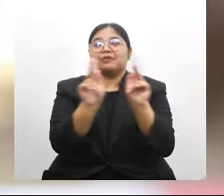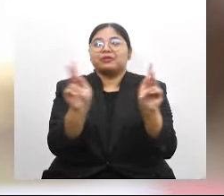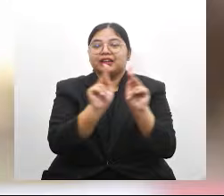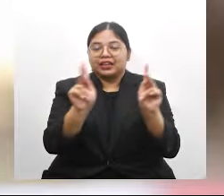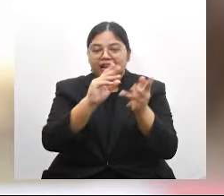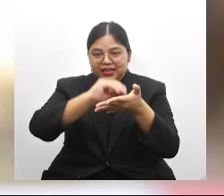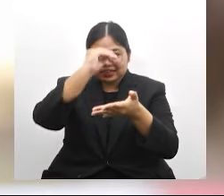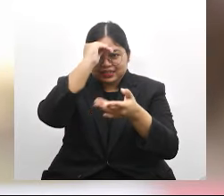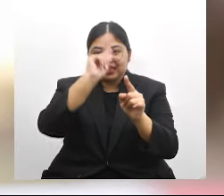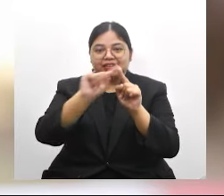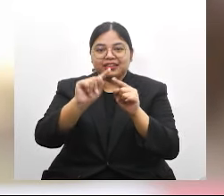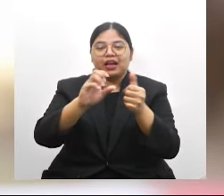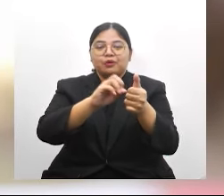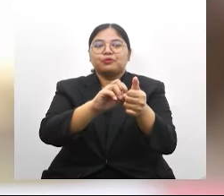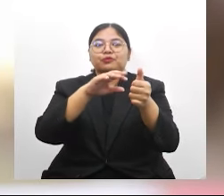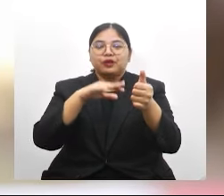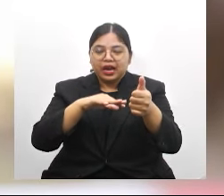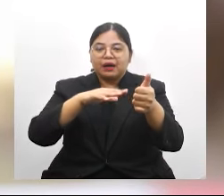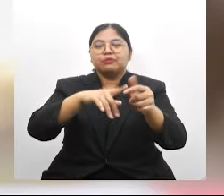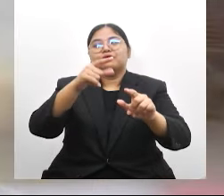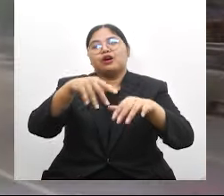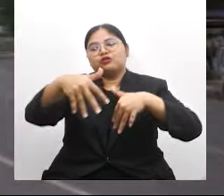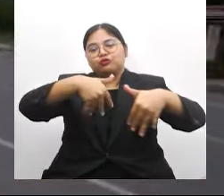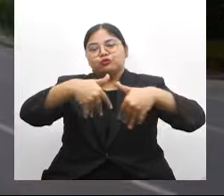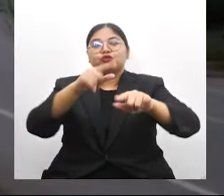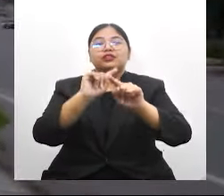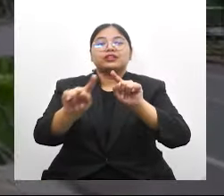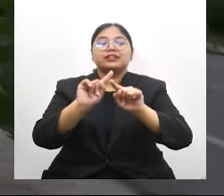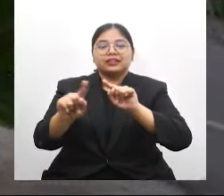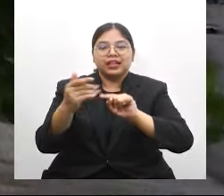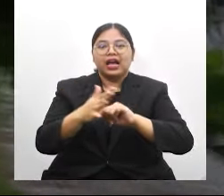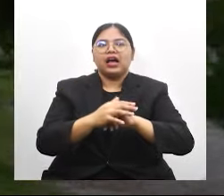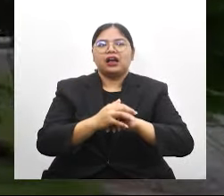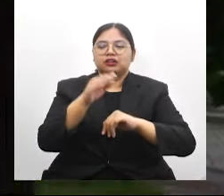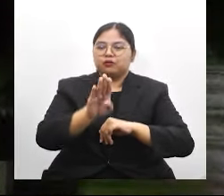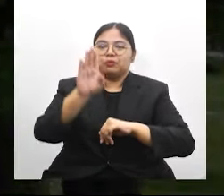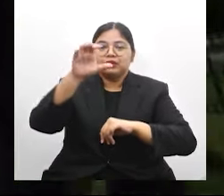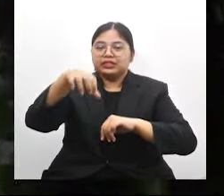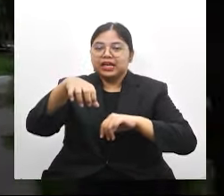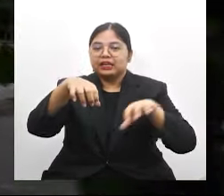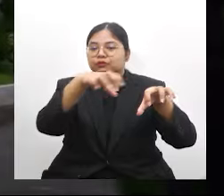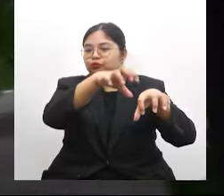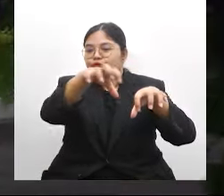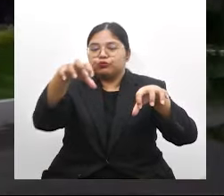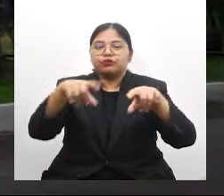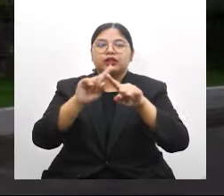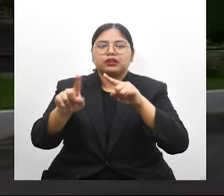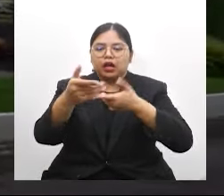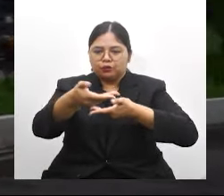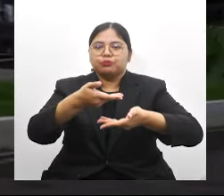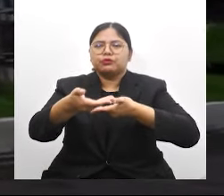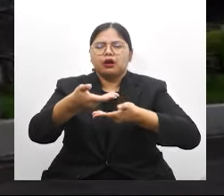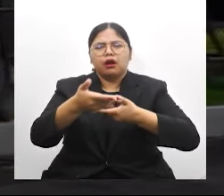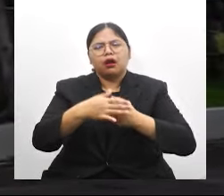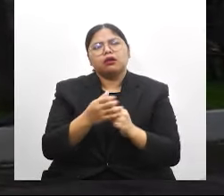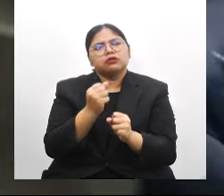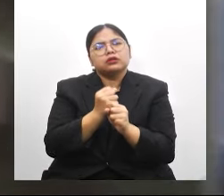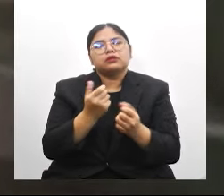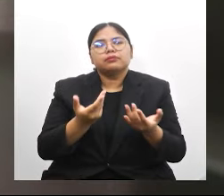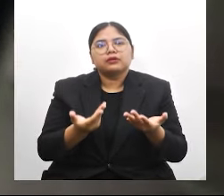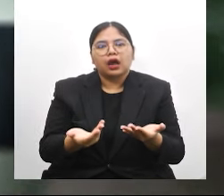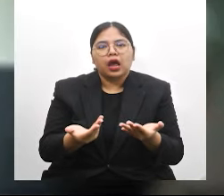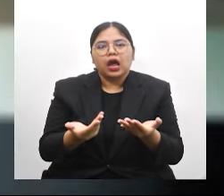นำเ่อผู้นำชุมชนนะคะแล้วก็เอ่อสถานประกอบการต่างๆว่าจะมีความเป็นไปได้แค่ไหนถ้าเรา